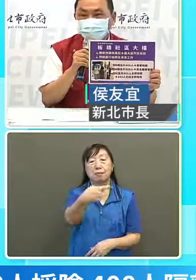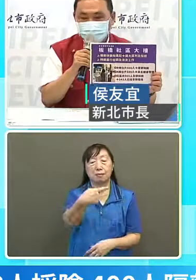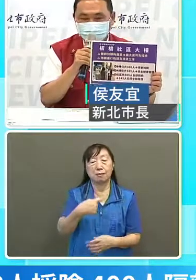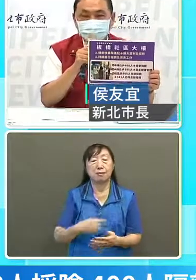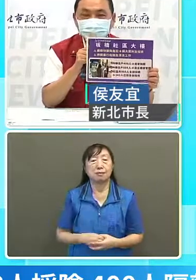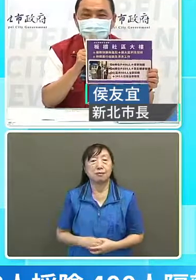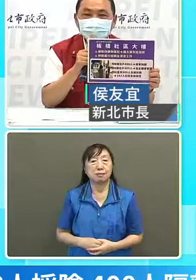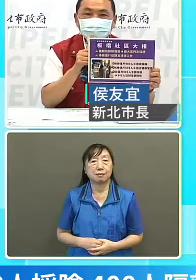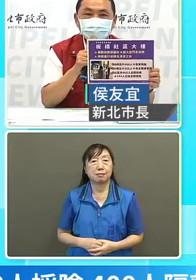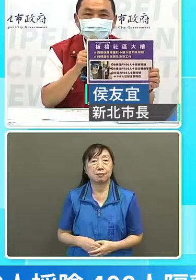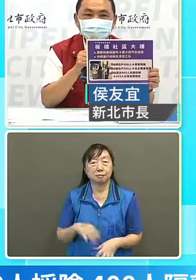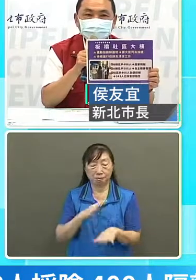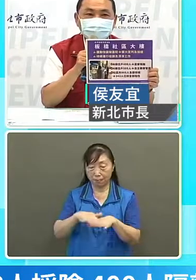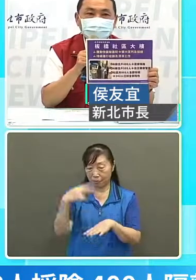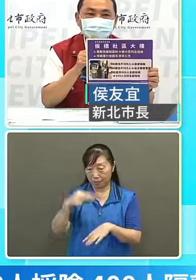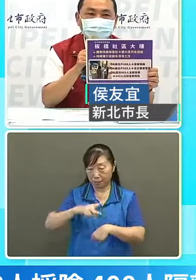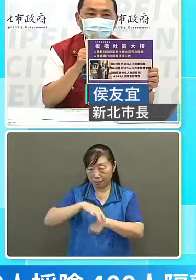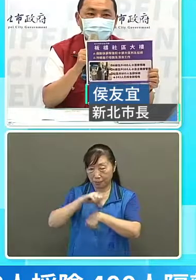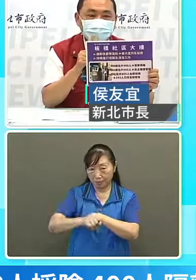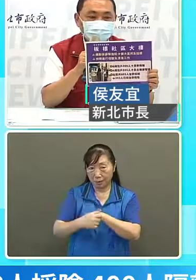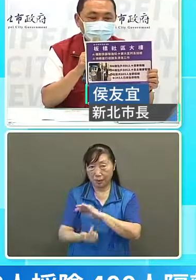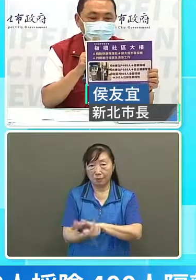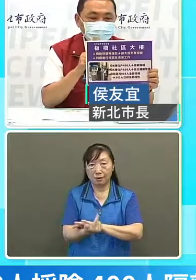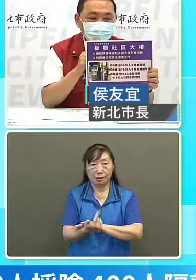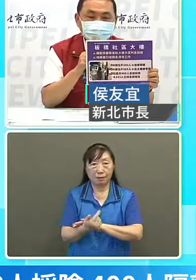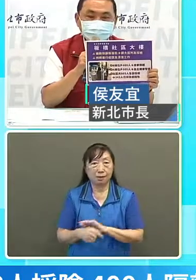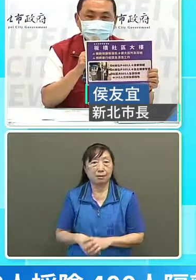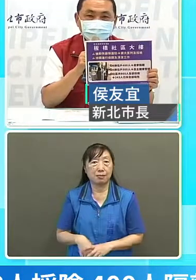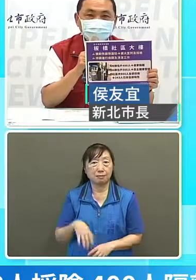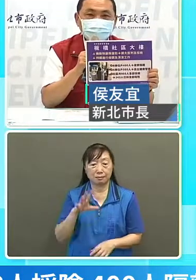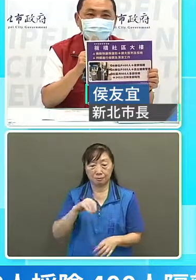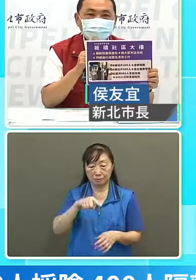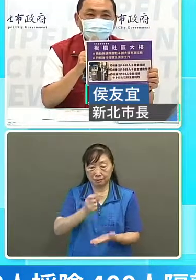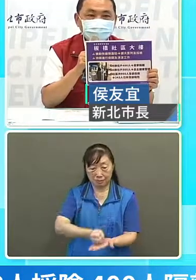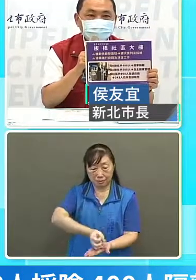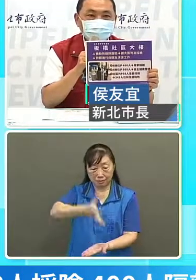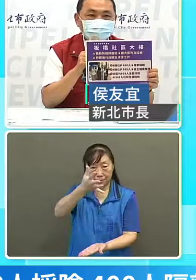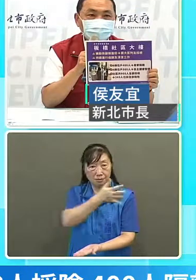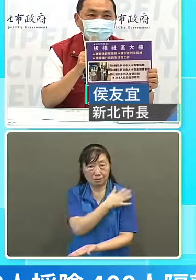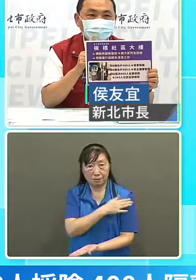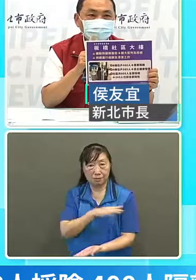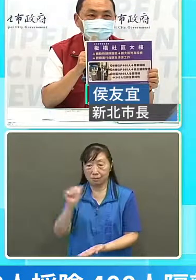会在用最快的速度的时间里面把整栋不管